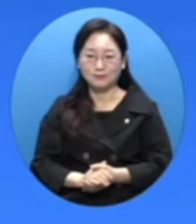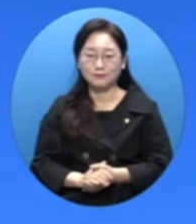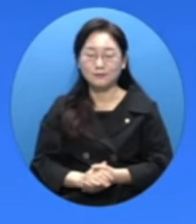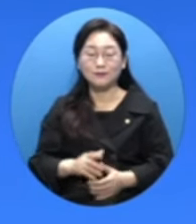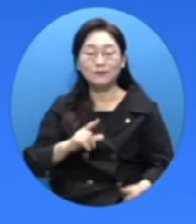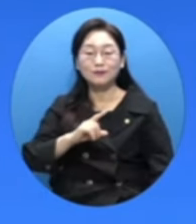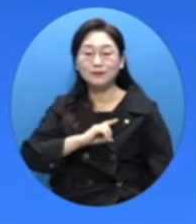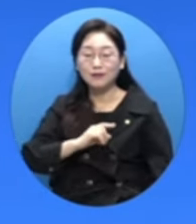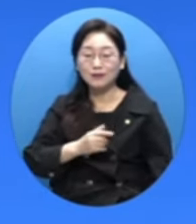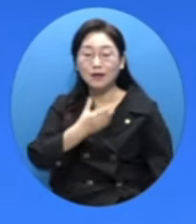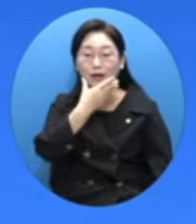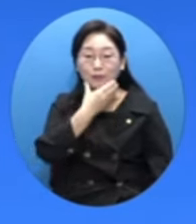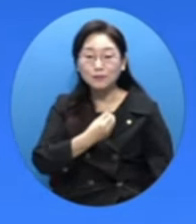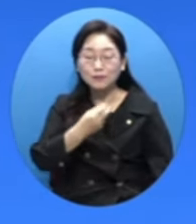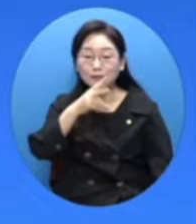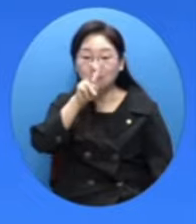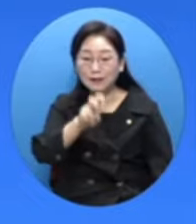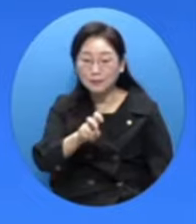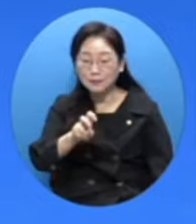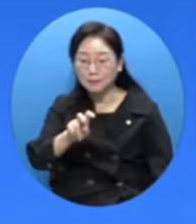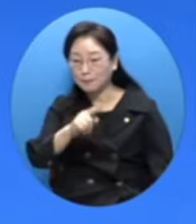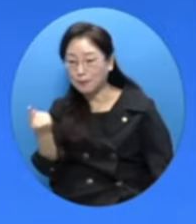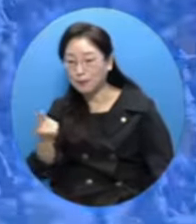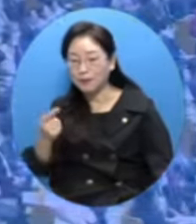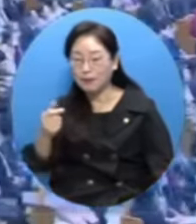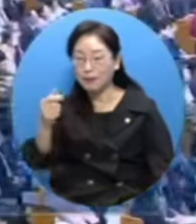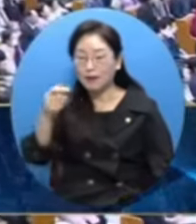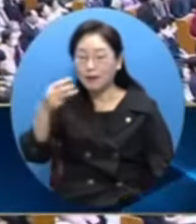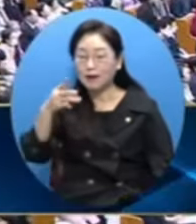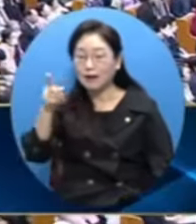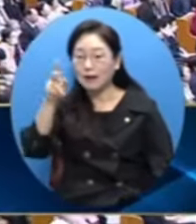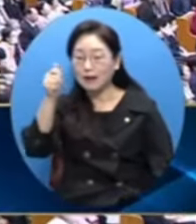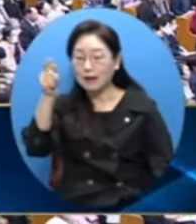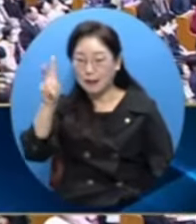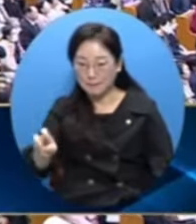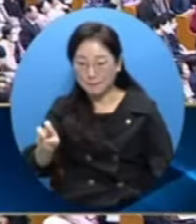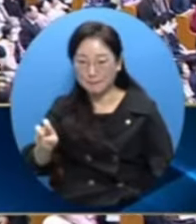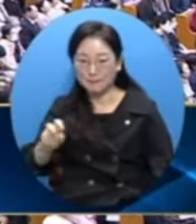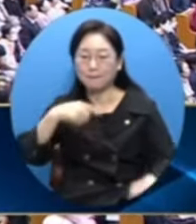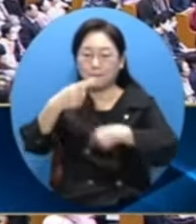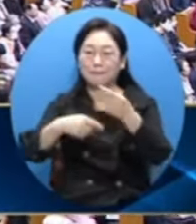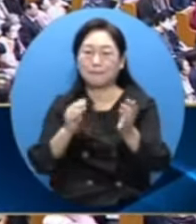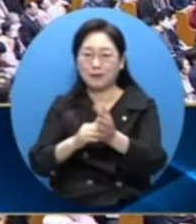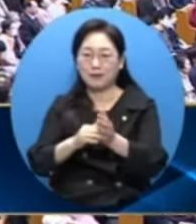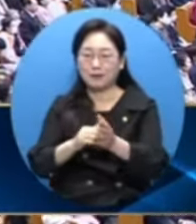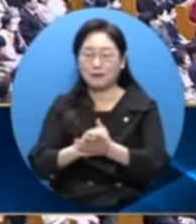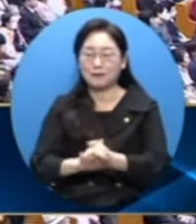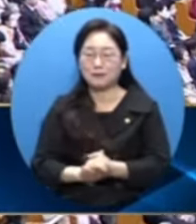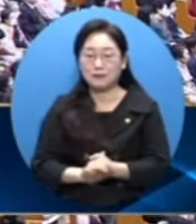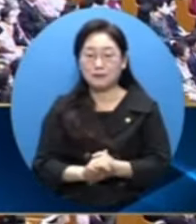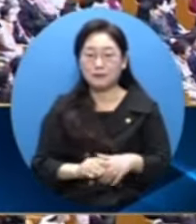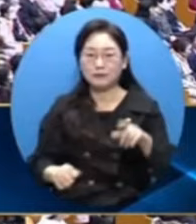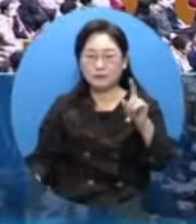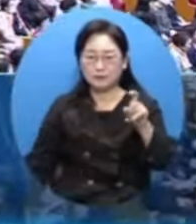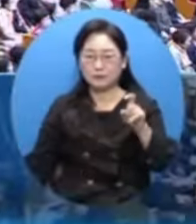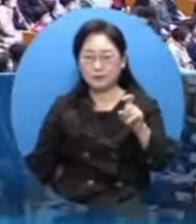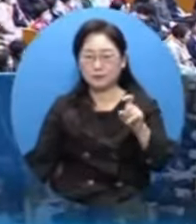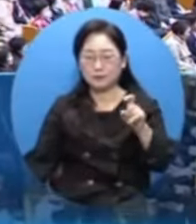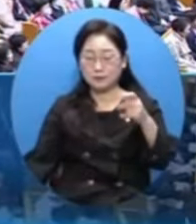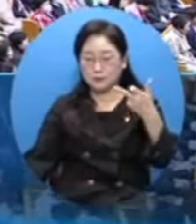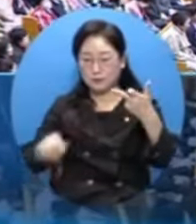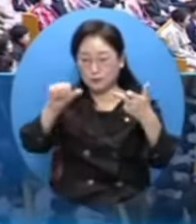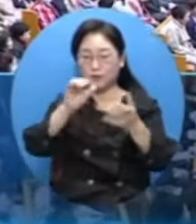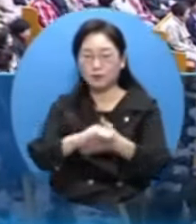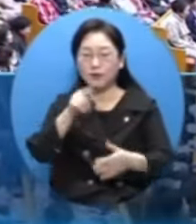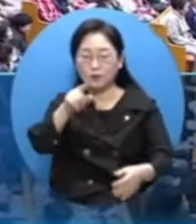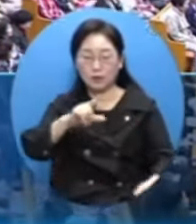그 이름을 아브라함에서 아브라함으로 여러 민족의 아버지 아브라함으로 이름을 바꿔주신 것입니다. 10장 5절에 이제 후로는 내 이름을